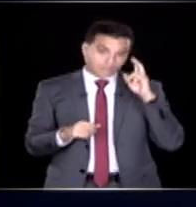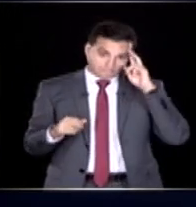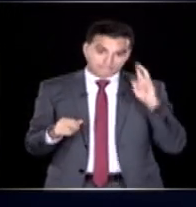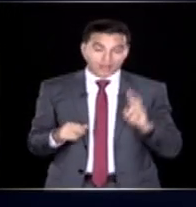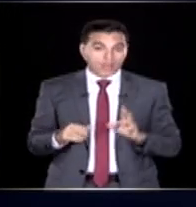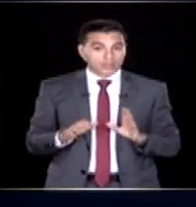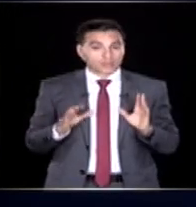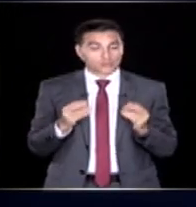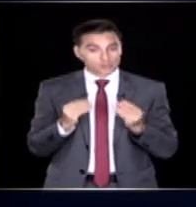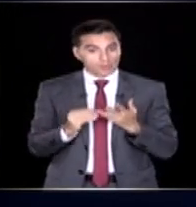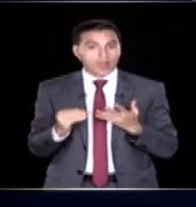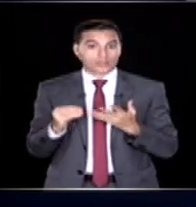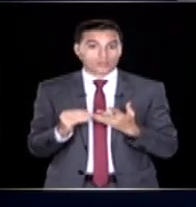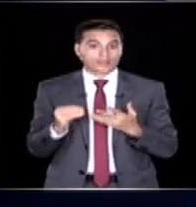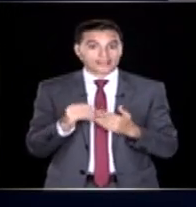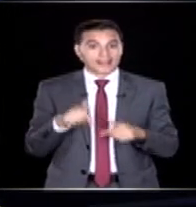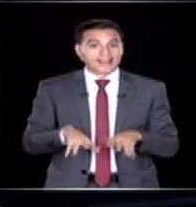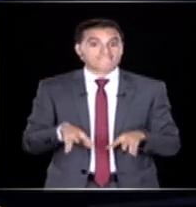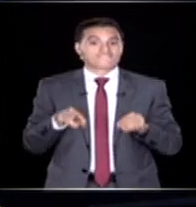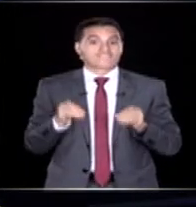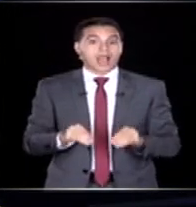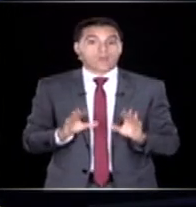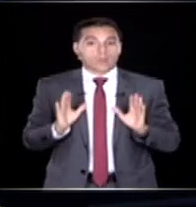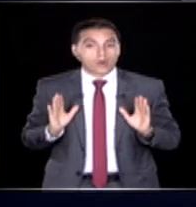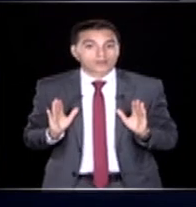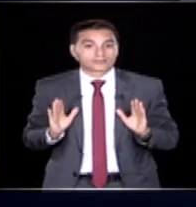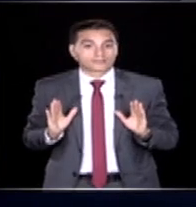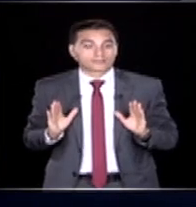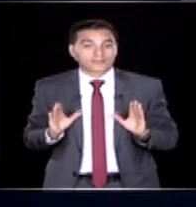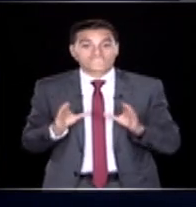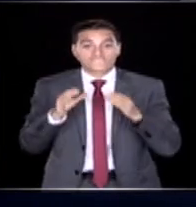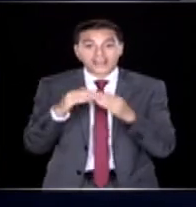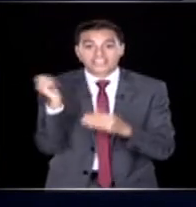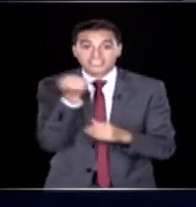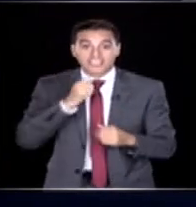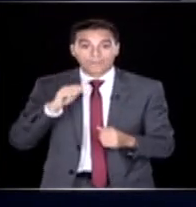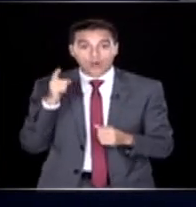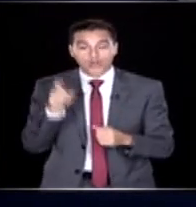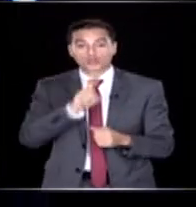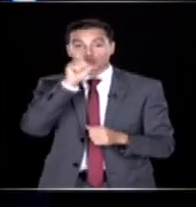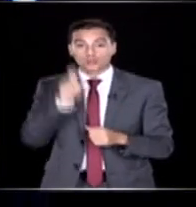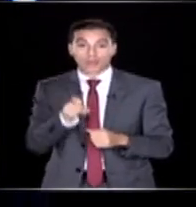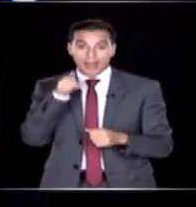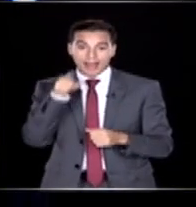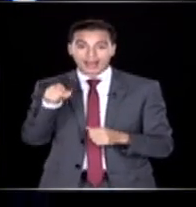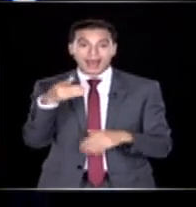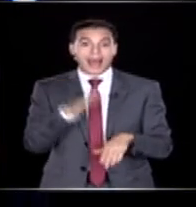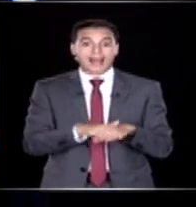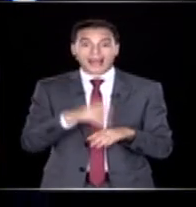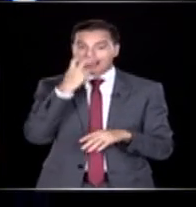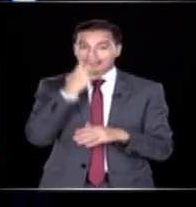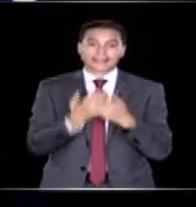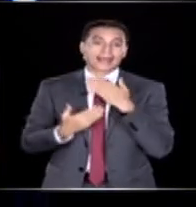لا، مش إحنا لسه في الأول. فريق ساموراي، عندكم سؤال في